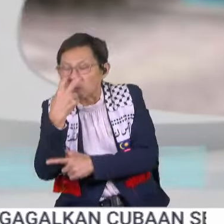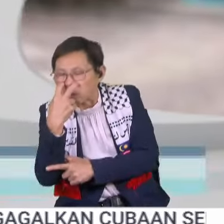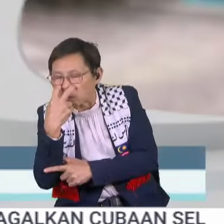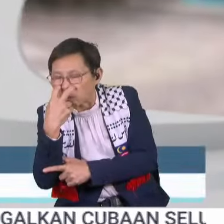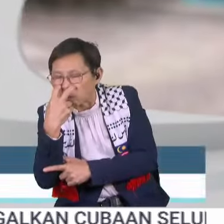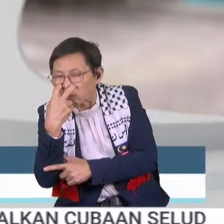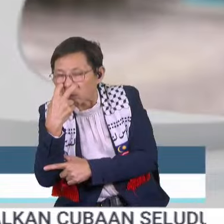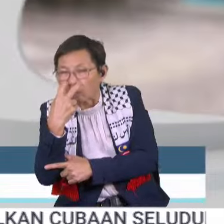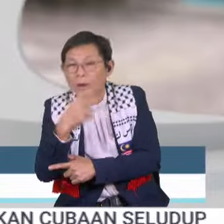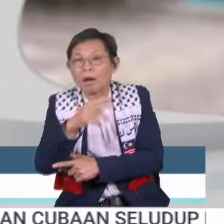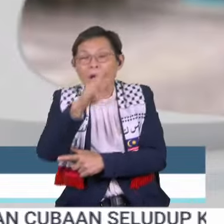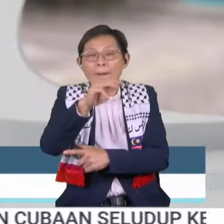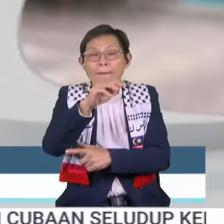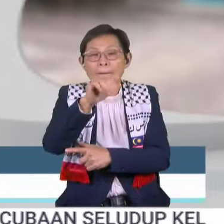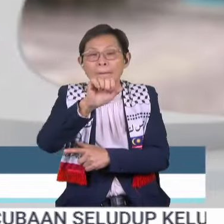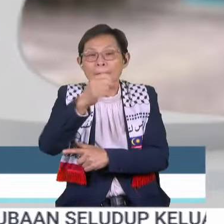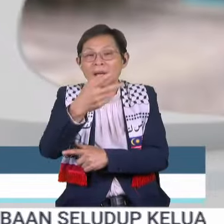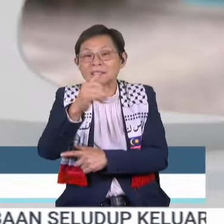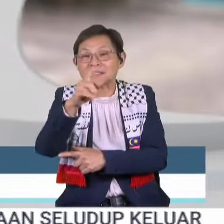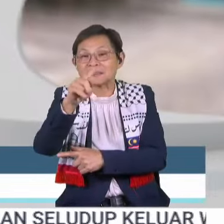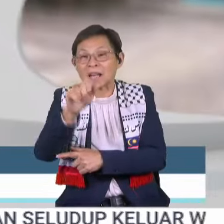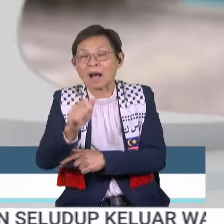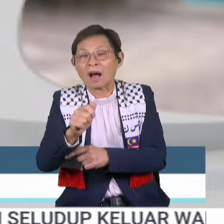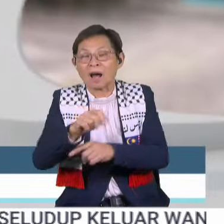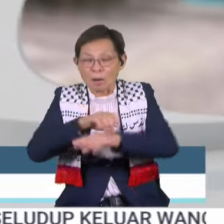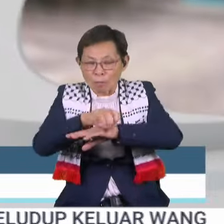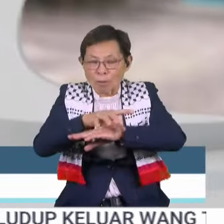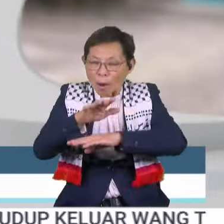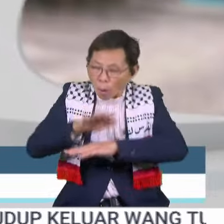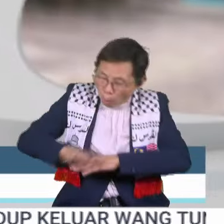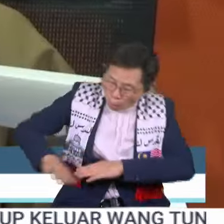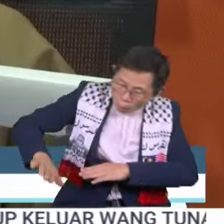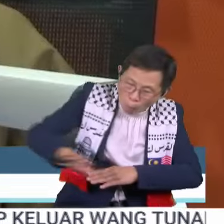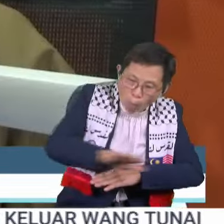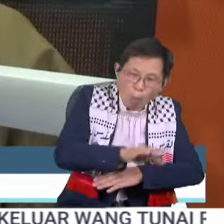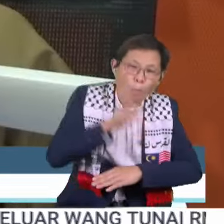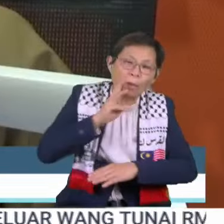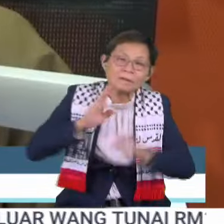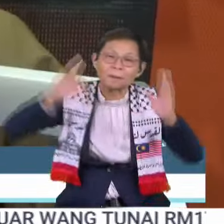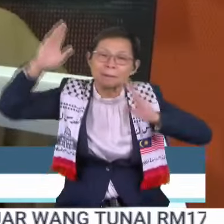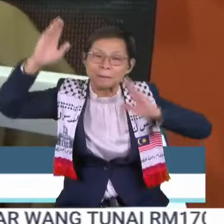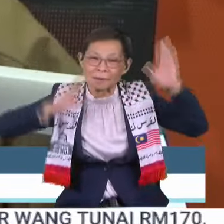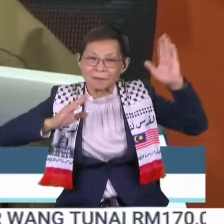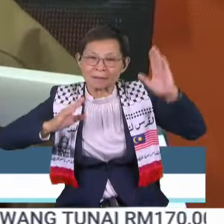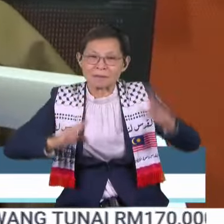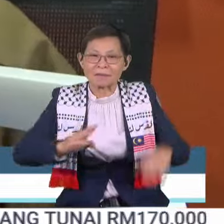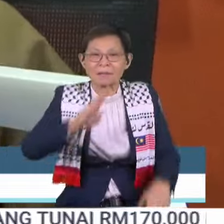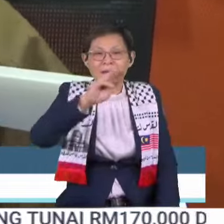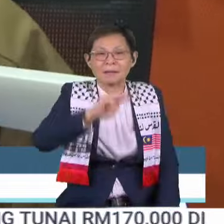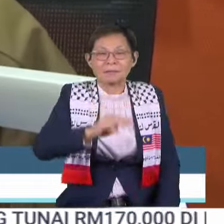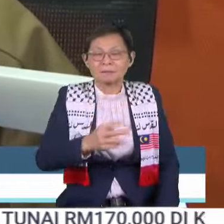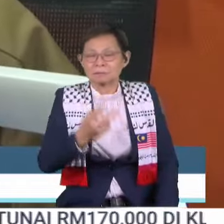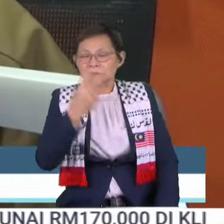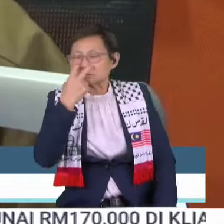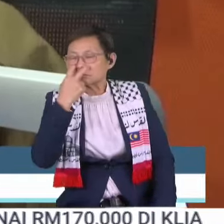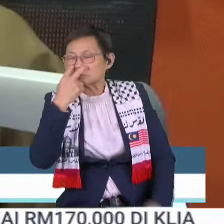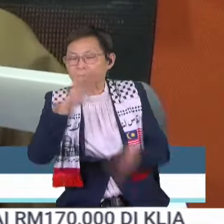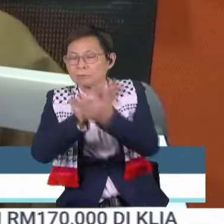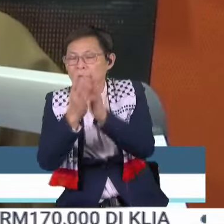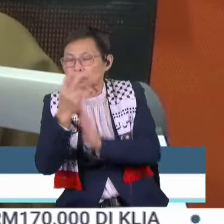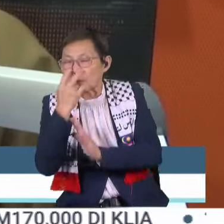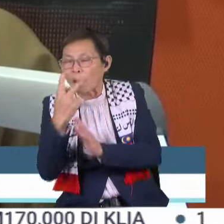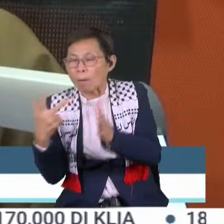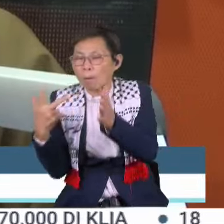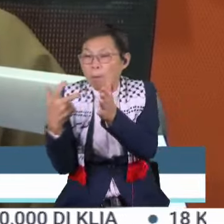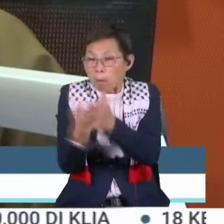Masitah Mohamad kepada semua wanita di negara ini Masitah yang hilang penglihatan selepas